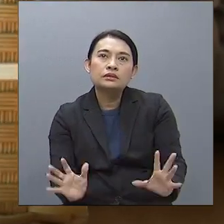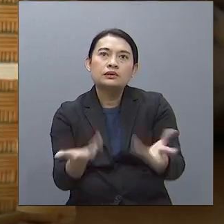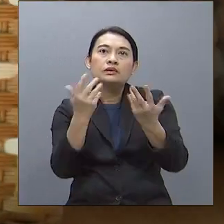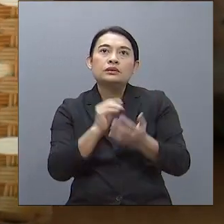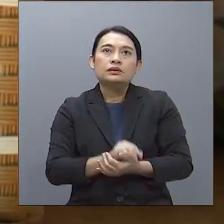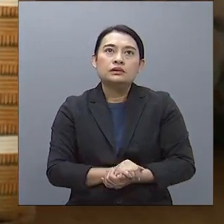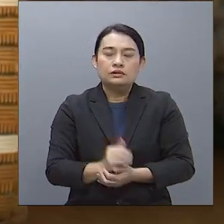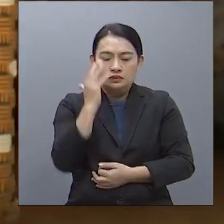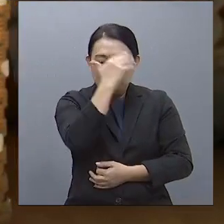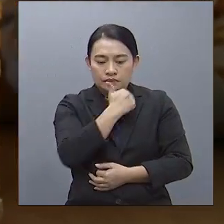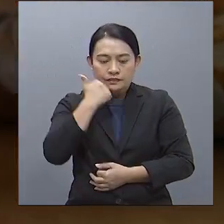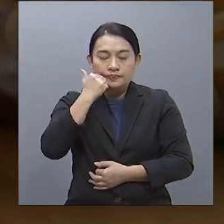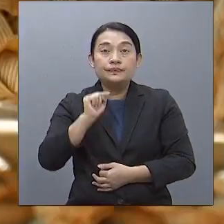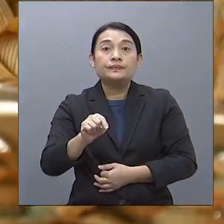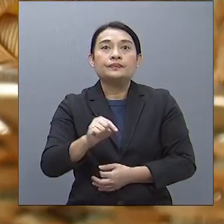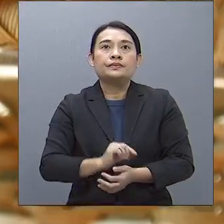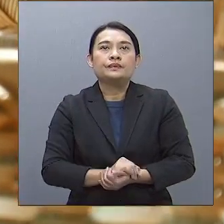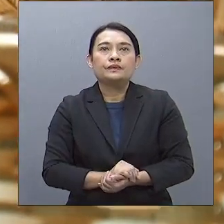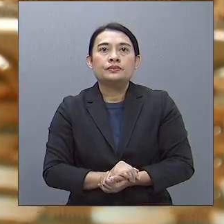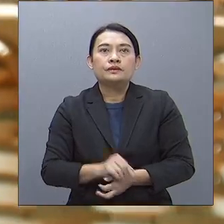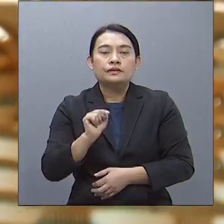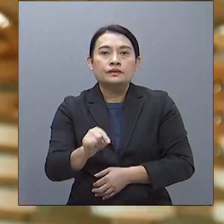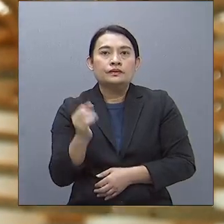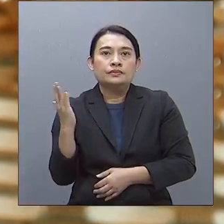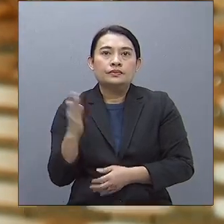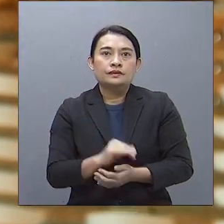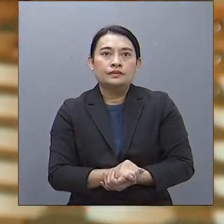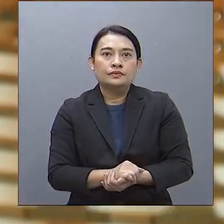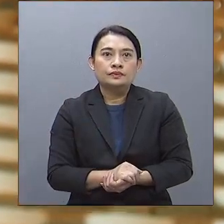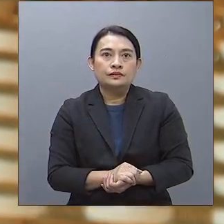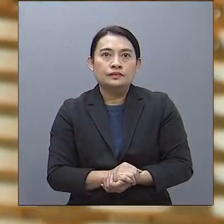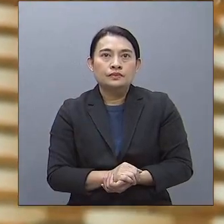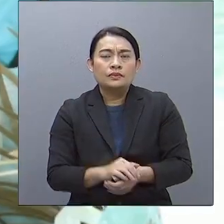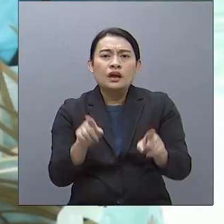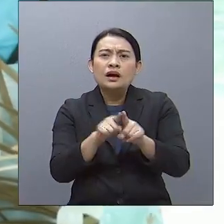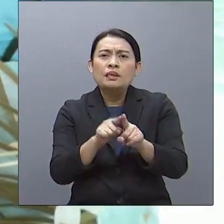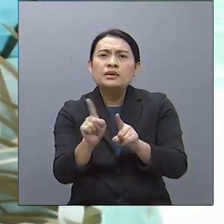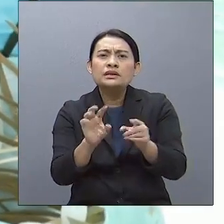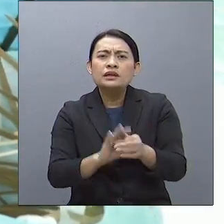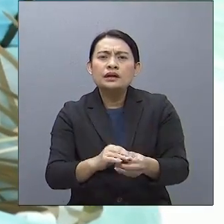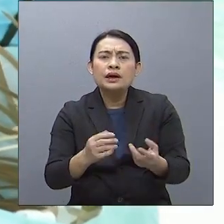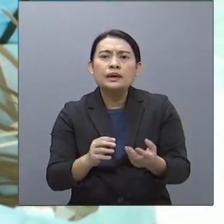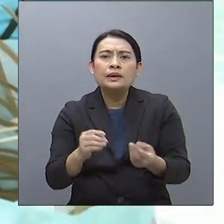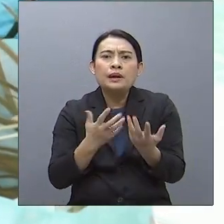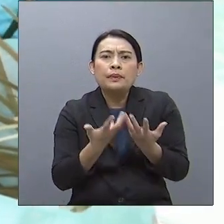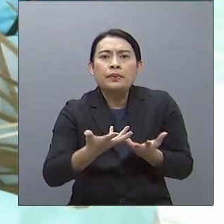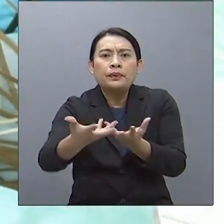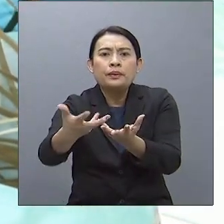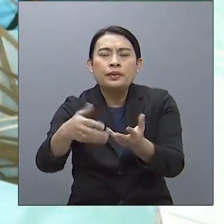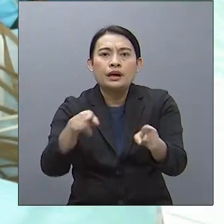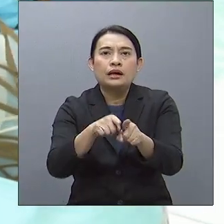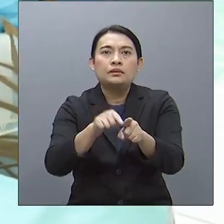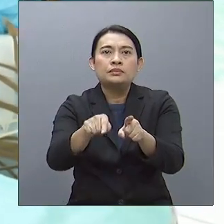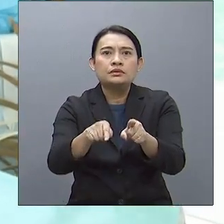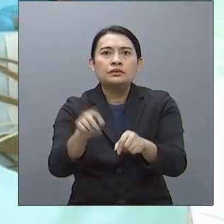อ้าวแล้วดูไกลๆมันเหมือนจะเป็นแบบพวกแบบเขาเรียกว่าอะไรอ่ะผักตบชวา เหมือนคล้ายๆผักตบ แต่ที่คุณผู้ชมเห็นอยู่นี้มันทำมาจ